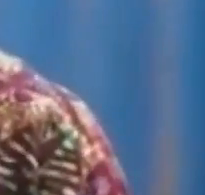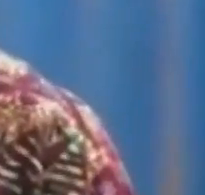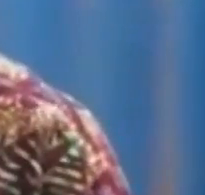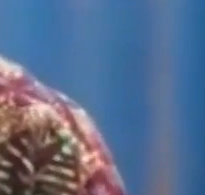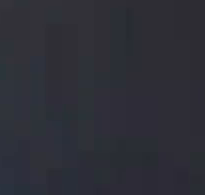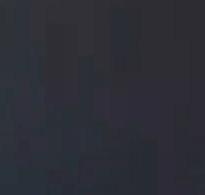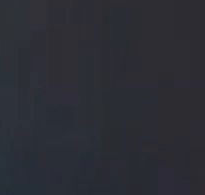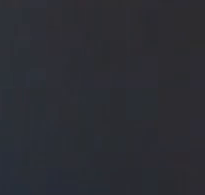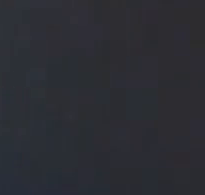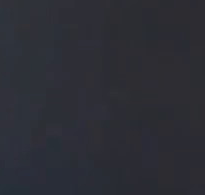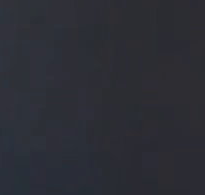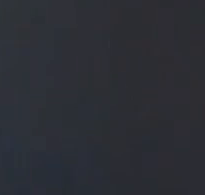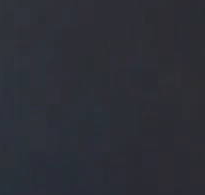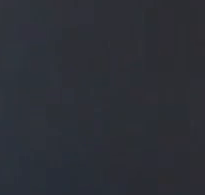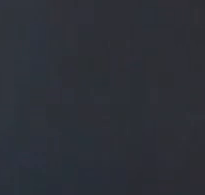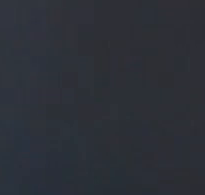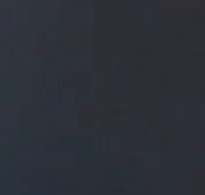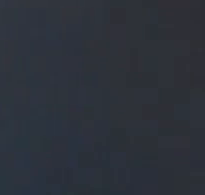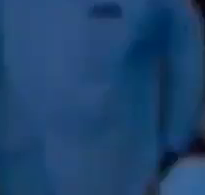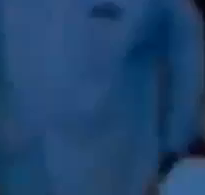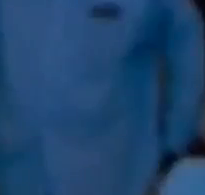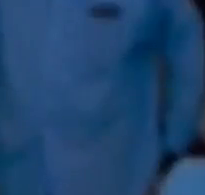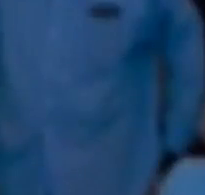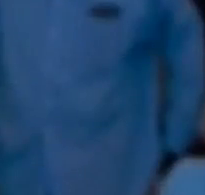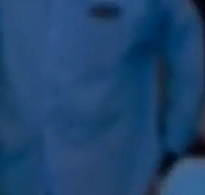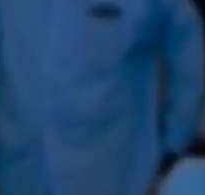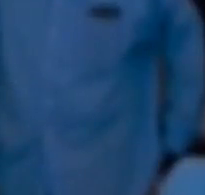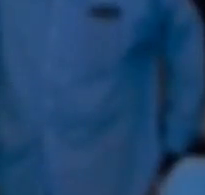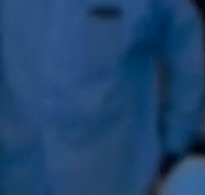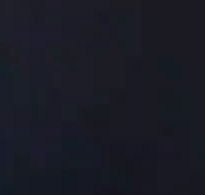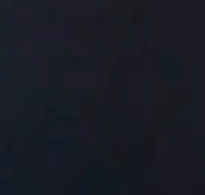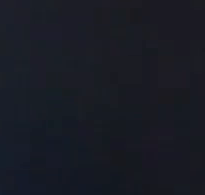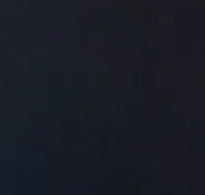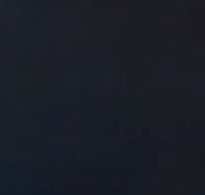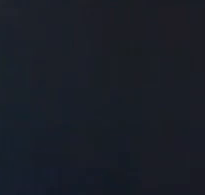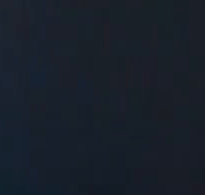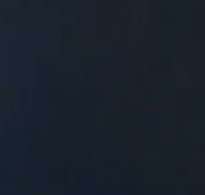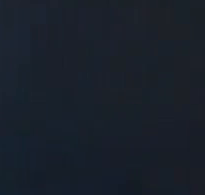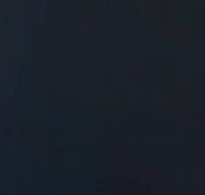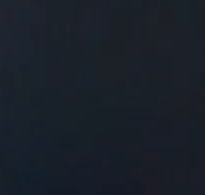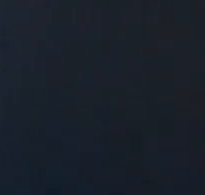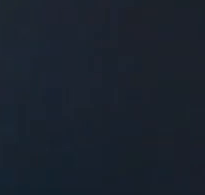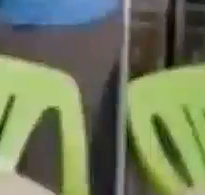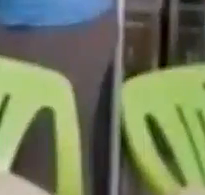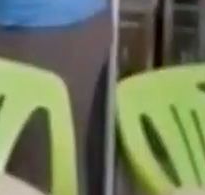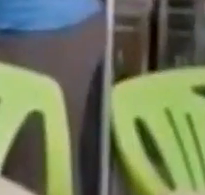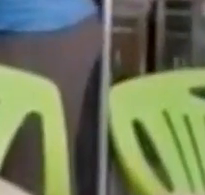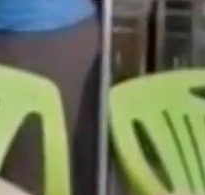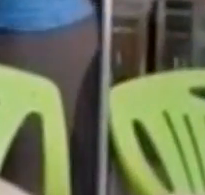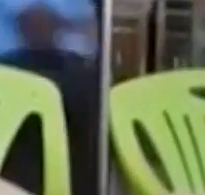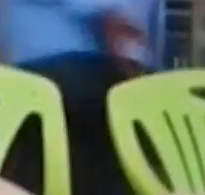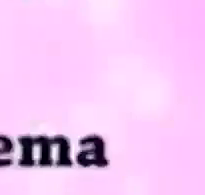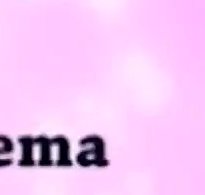TB akianza kutumia dawa, hawezi kuambukiza tena. Mimi kwa sijui kama ataanza tiba. Eh, na uje ule, karibu.